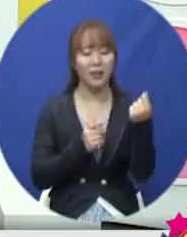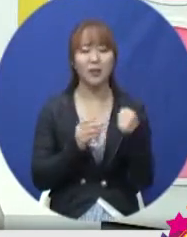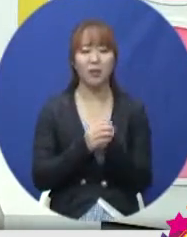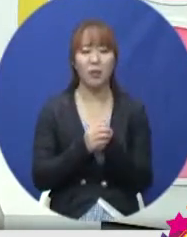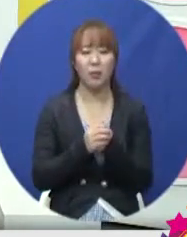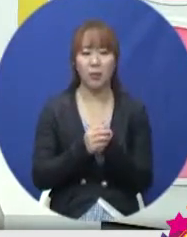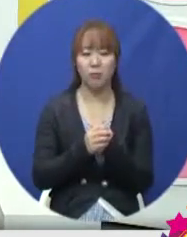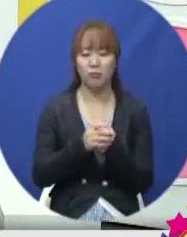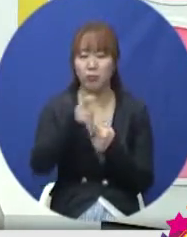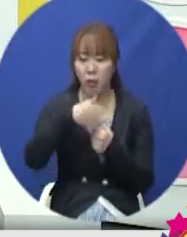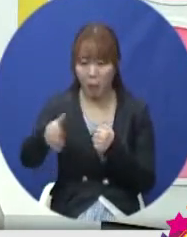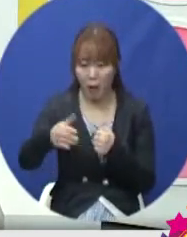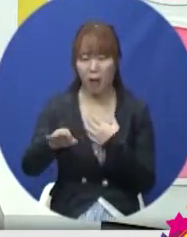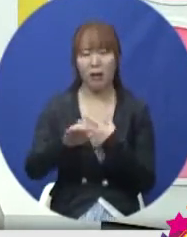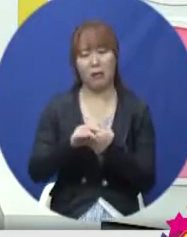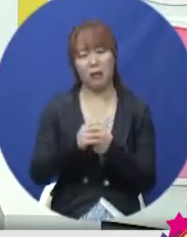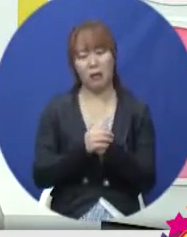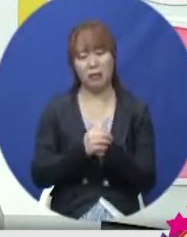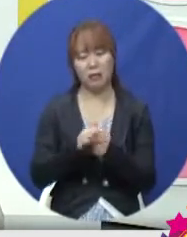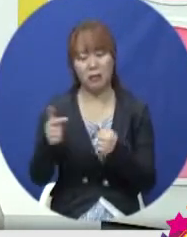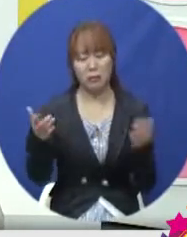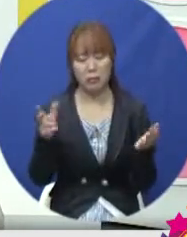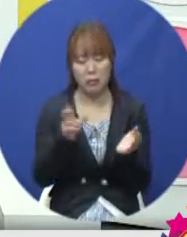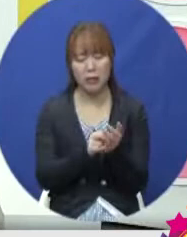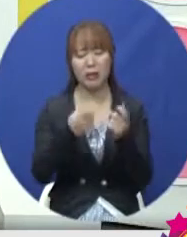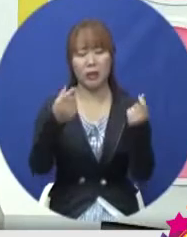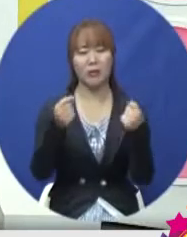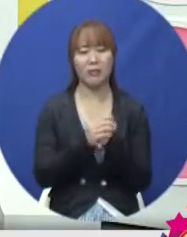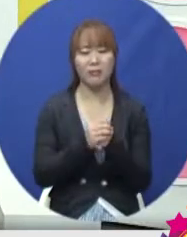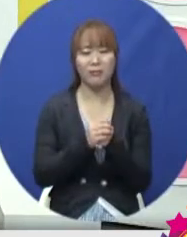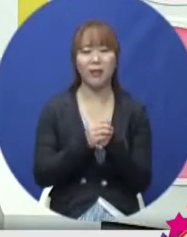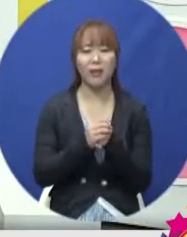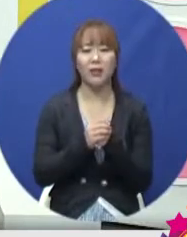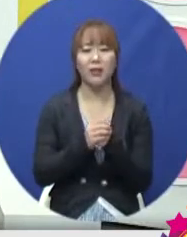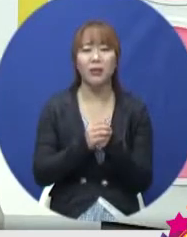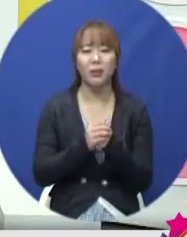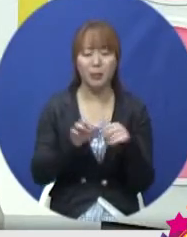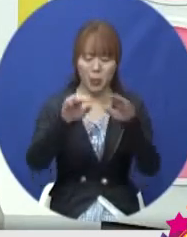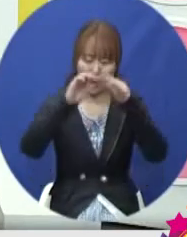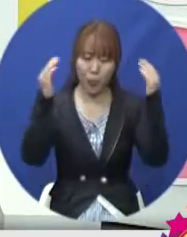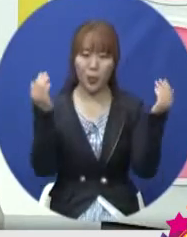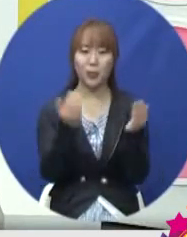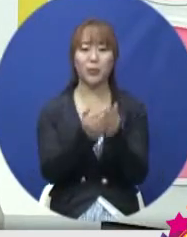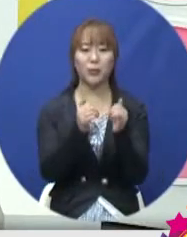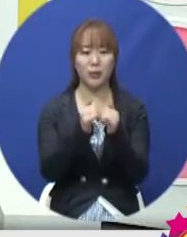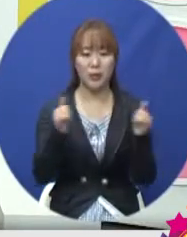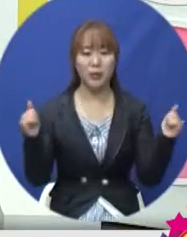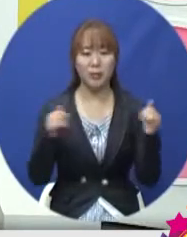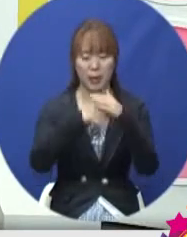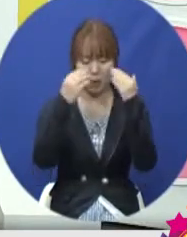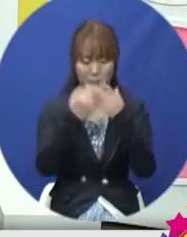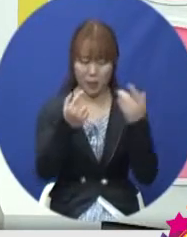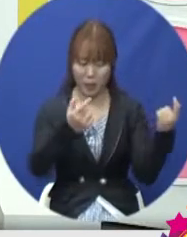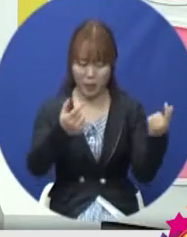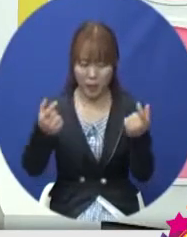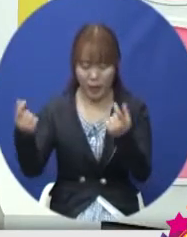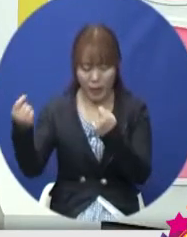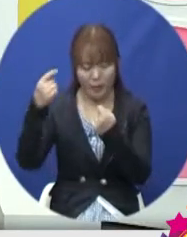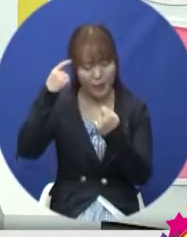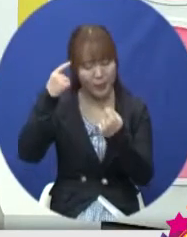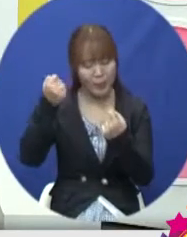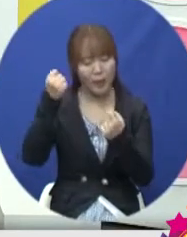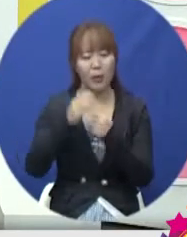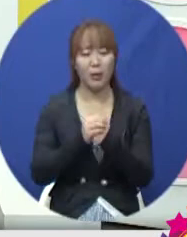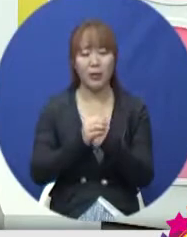네. 아예 없을 때는 정말 큰일이라는 생각이 들더라고요. 그러게요. 뭐 모든 분들이 다 마찬가지시겠지만 특히